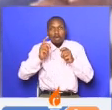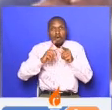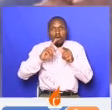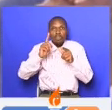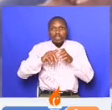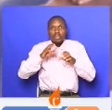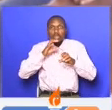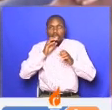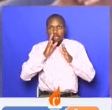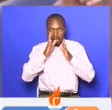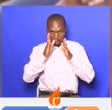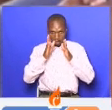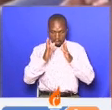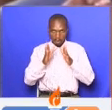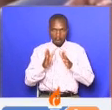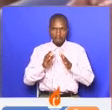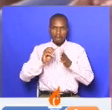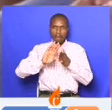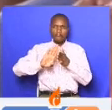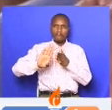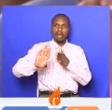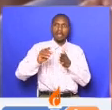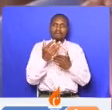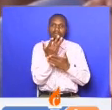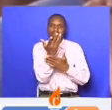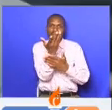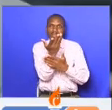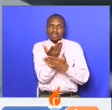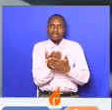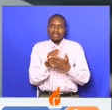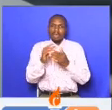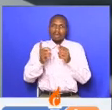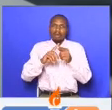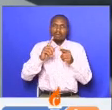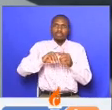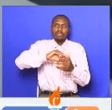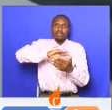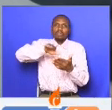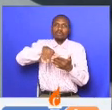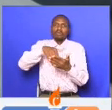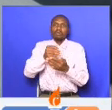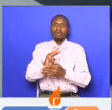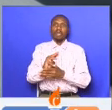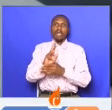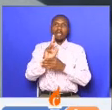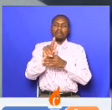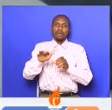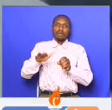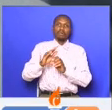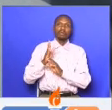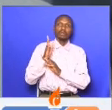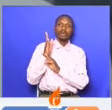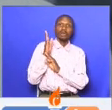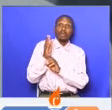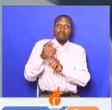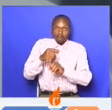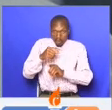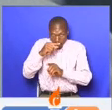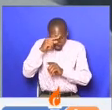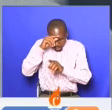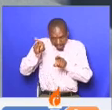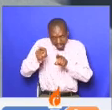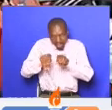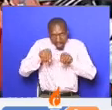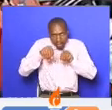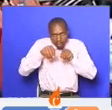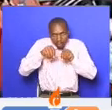bunge niga nyarakoba kakwira na nama chibu. Niga teberebu na haba bunge bonsi nigo baine kari wobole ndia mwane serekari. Jinga kibara nyarakoba